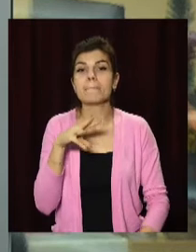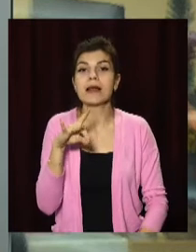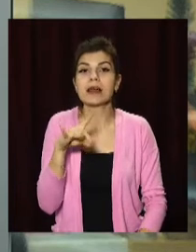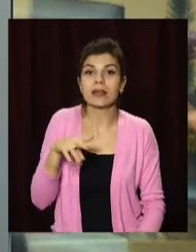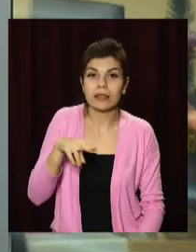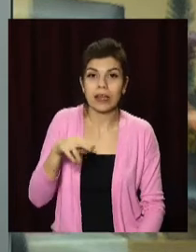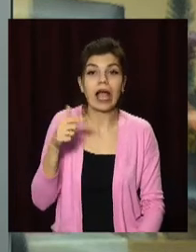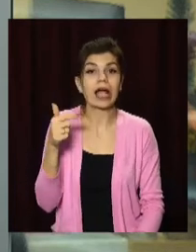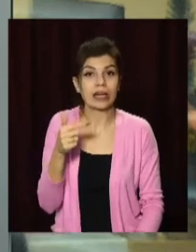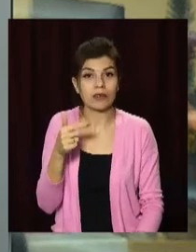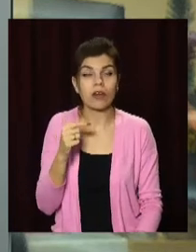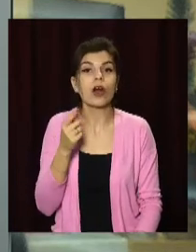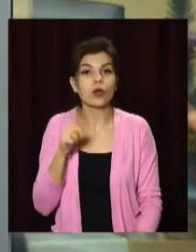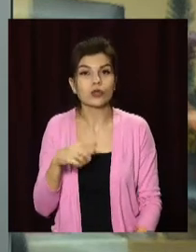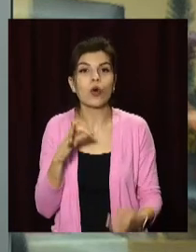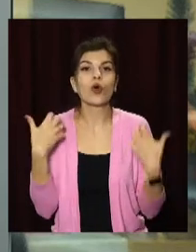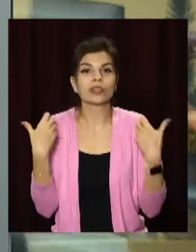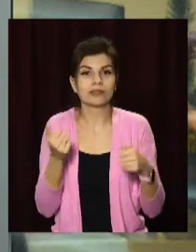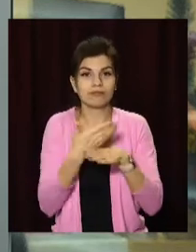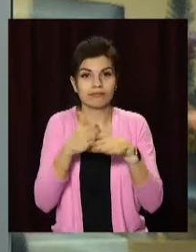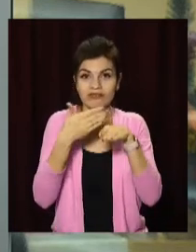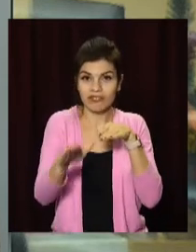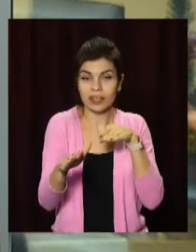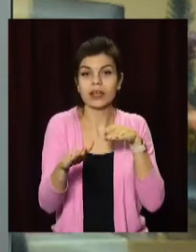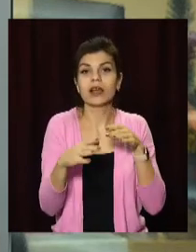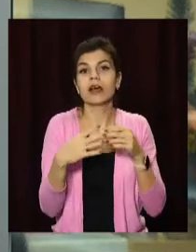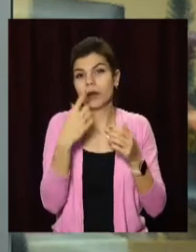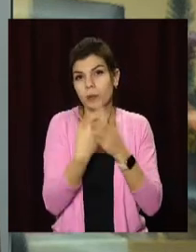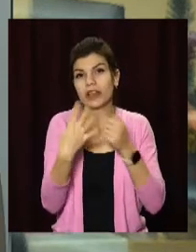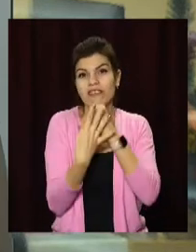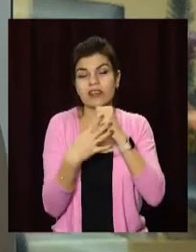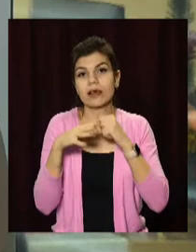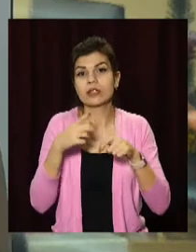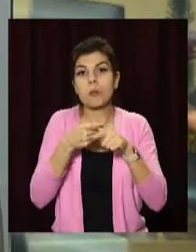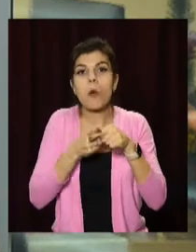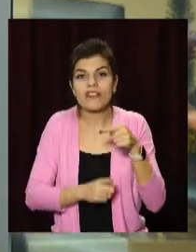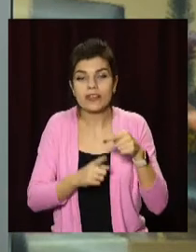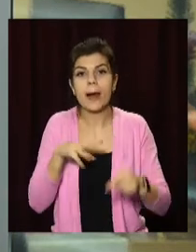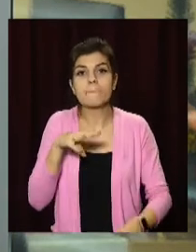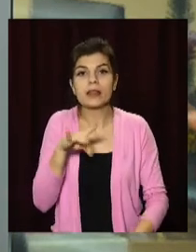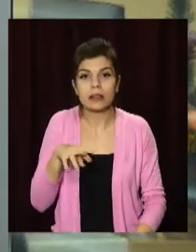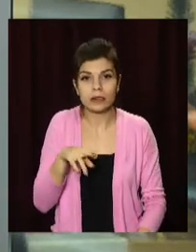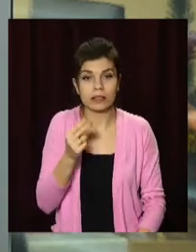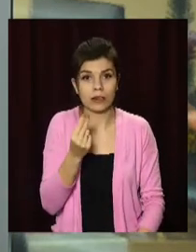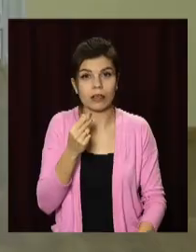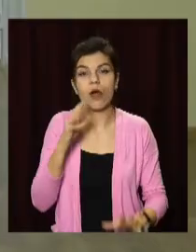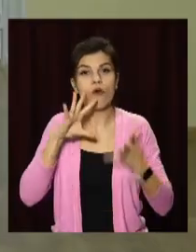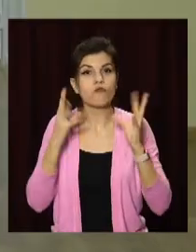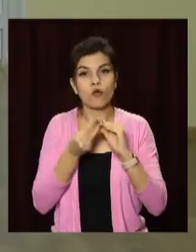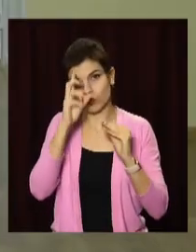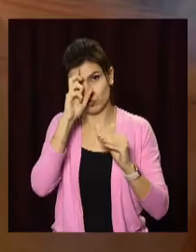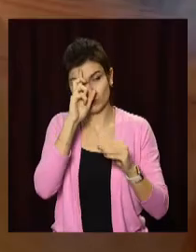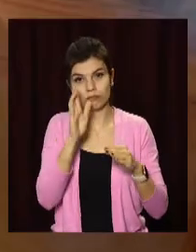гривень. Також на сферу охорони здоров'я витратили майже 19,5 мільярдів гривень з загального фонду державного